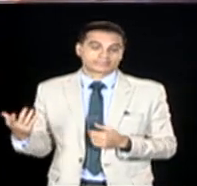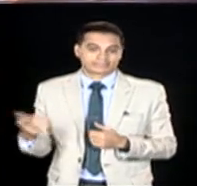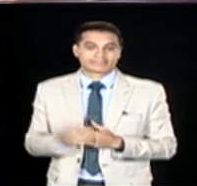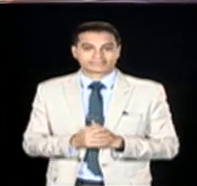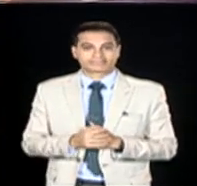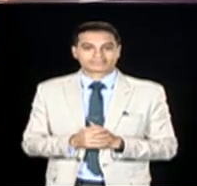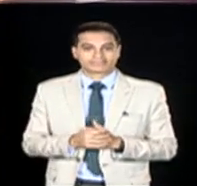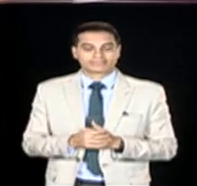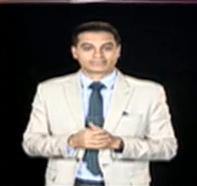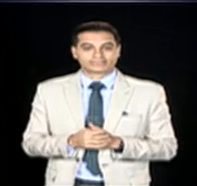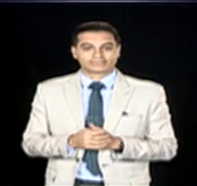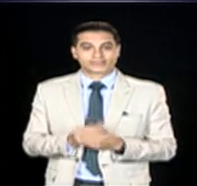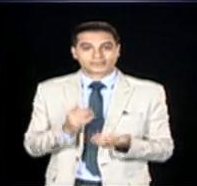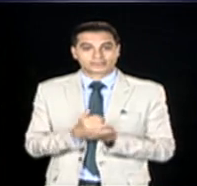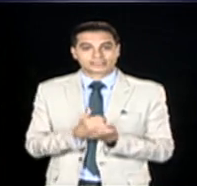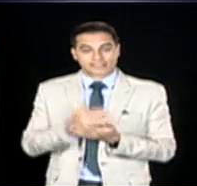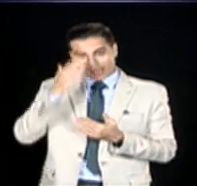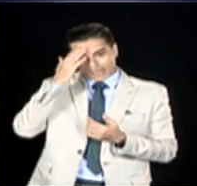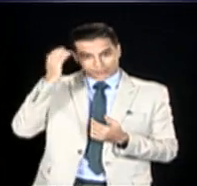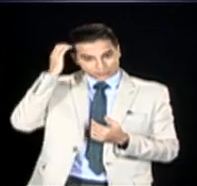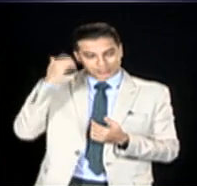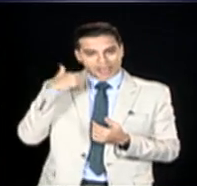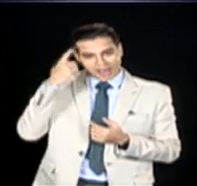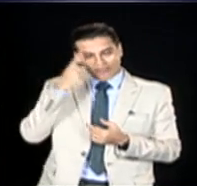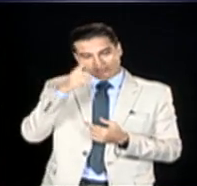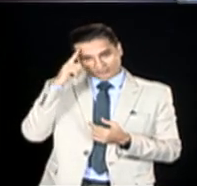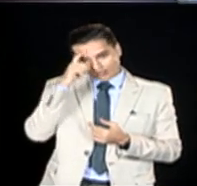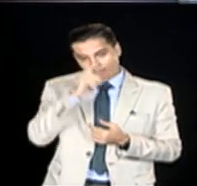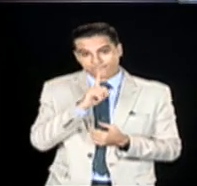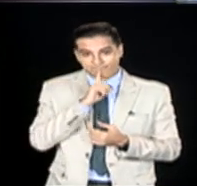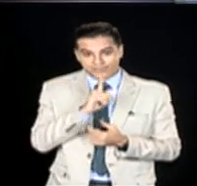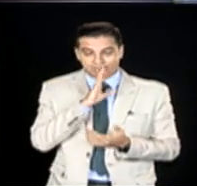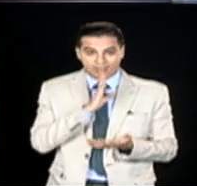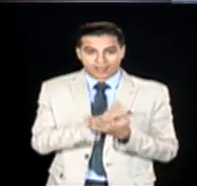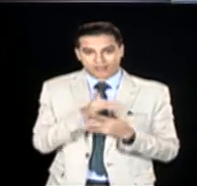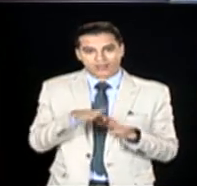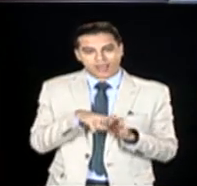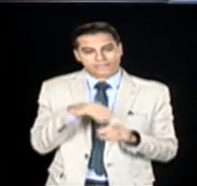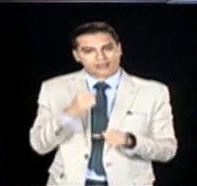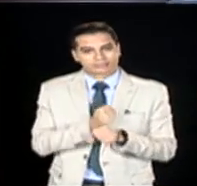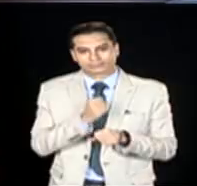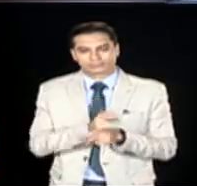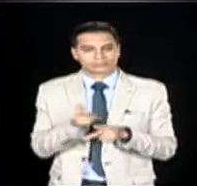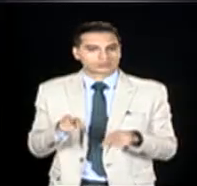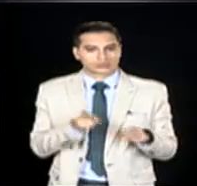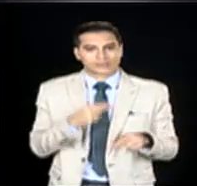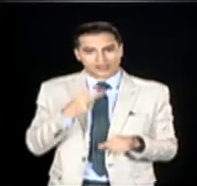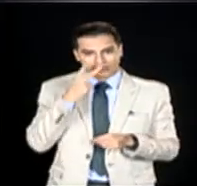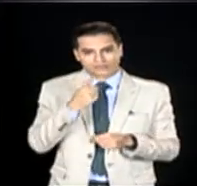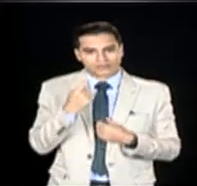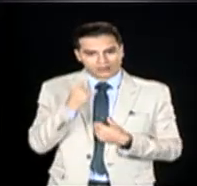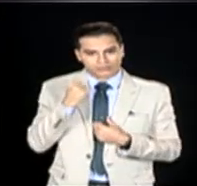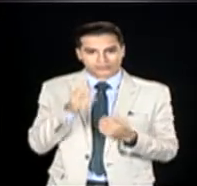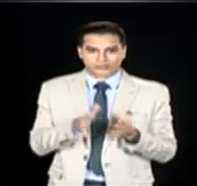2021-2022. ستيم أسيوط عارف قد ايه الموقف صعب، ولكن انتوا عملتوا موسم، انا شايف انه موسم